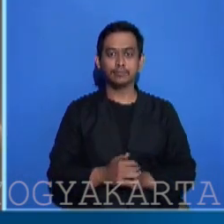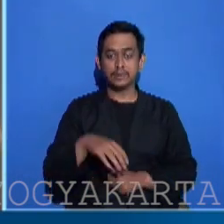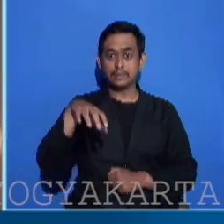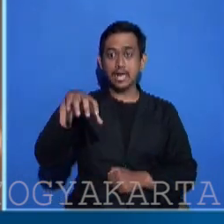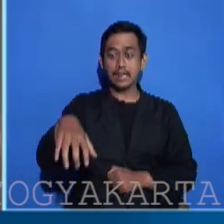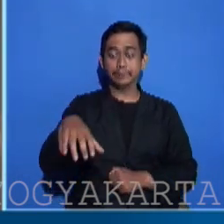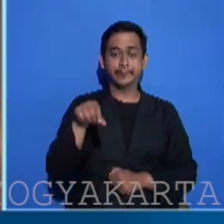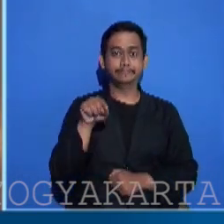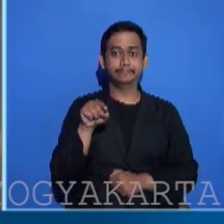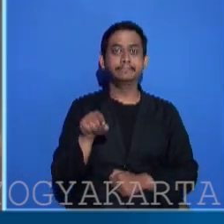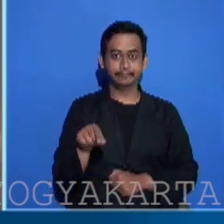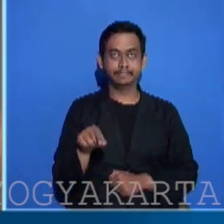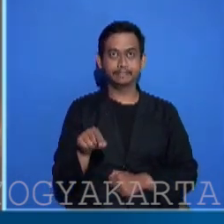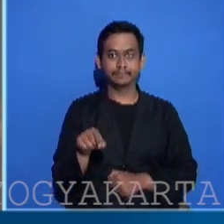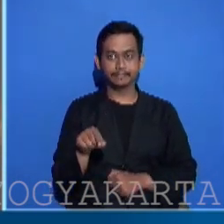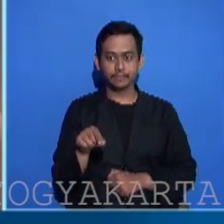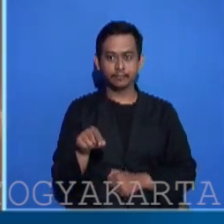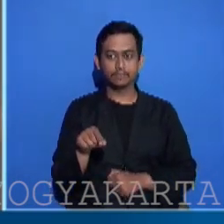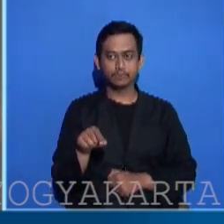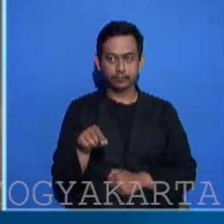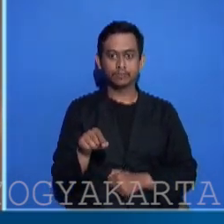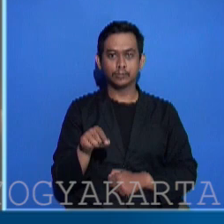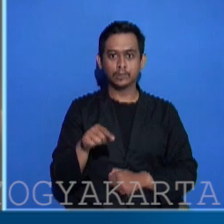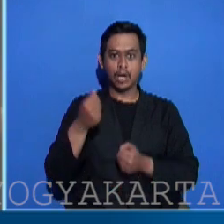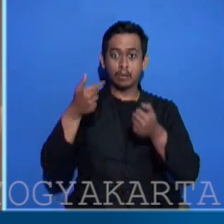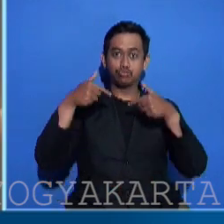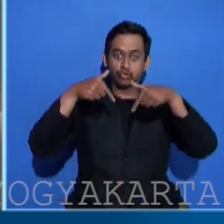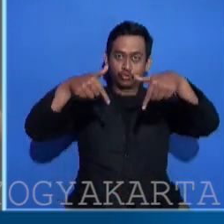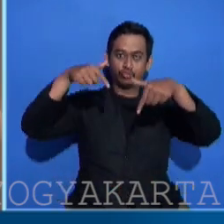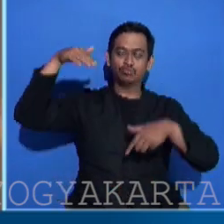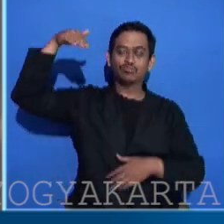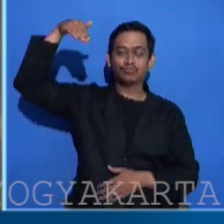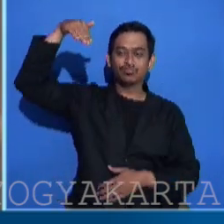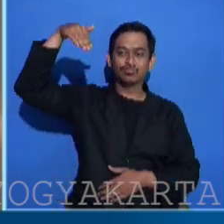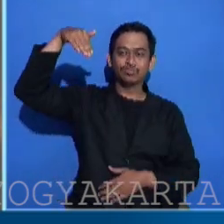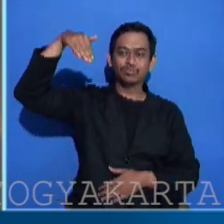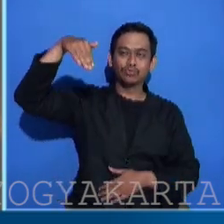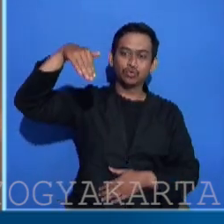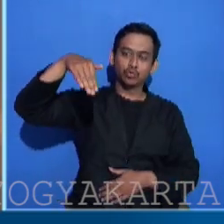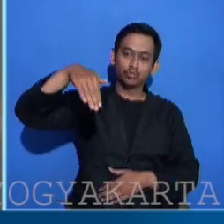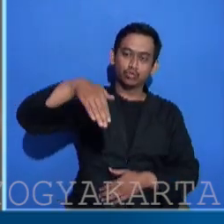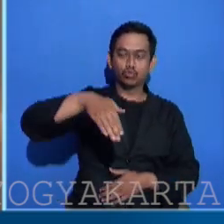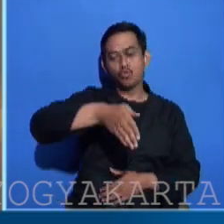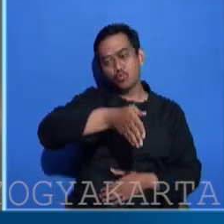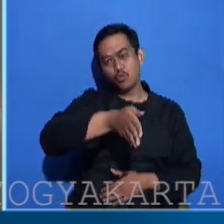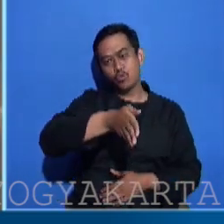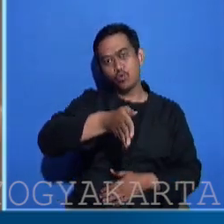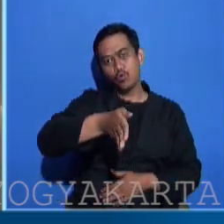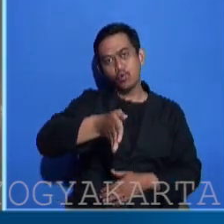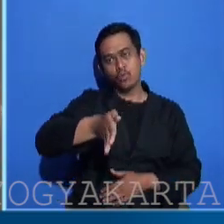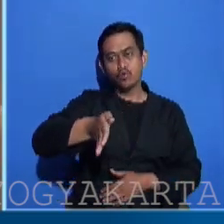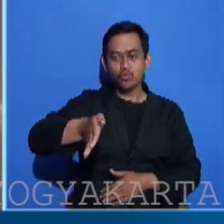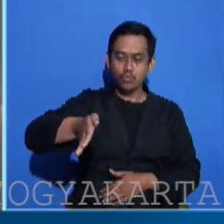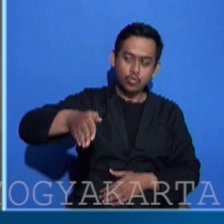jalan dari atas ke bawah dengan tikungan, dengan menikung, sehingga di tempat kejadian